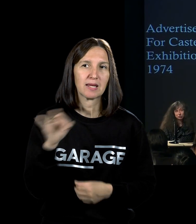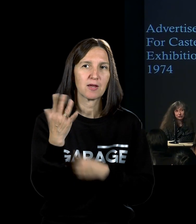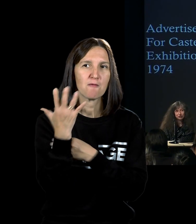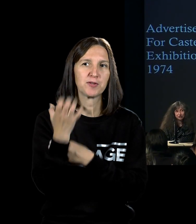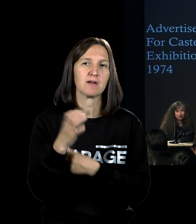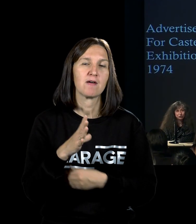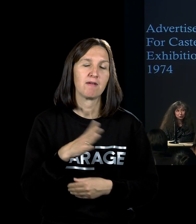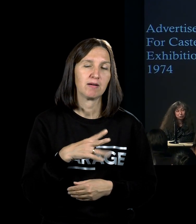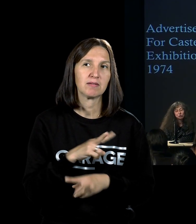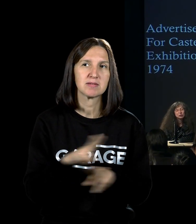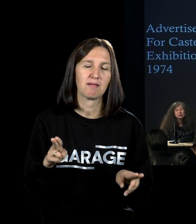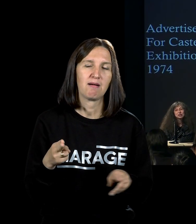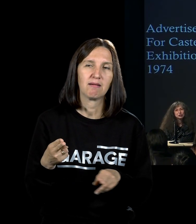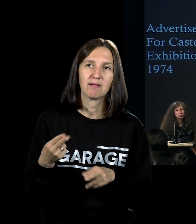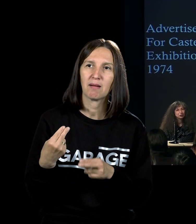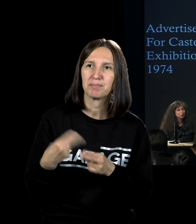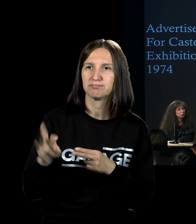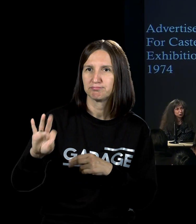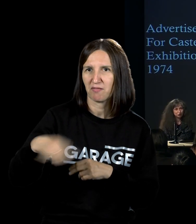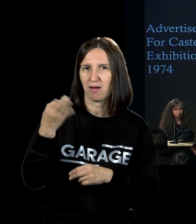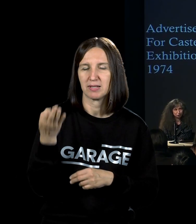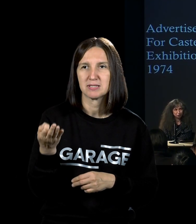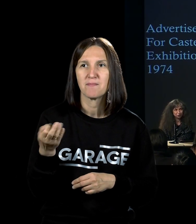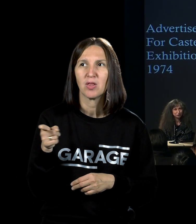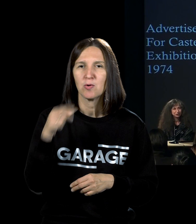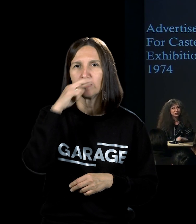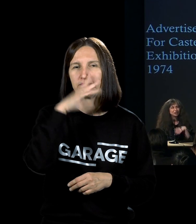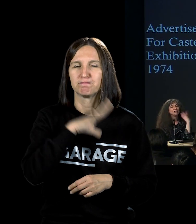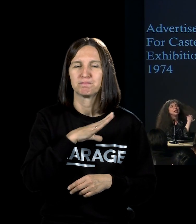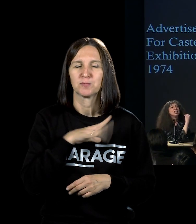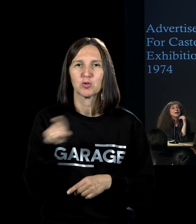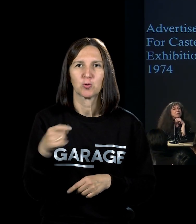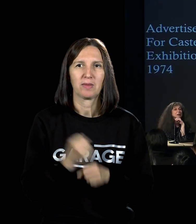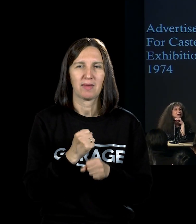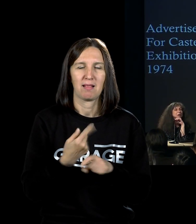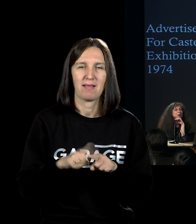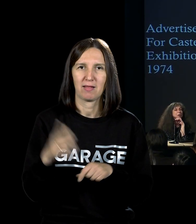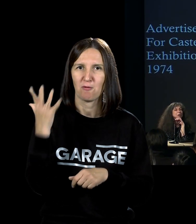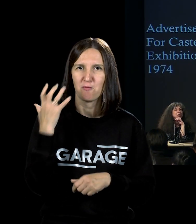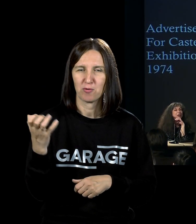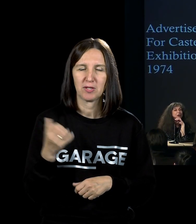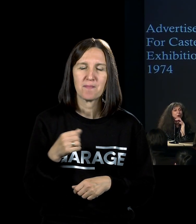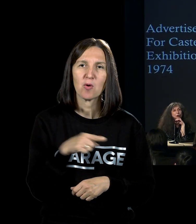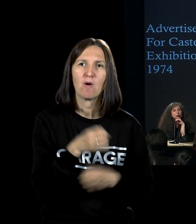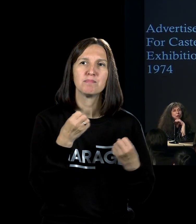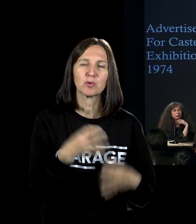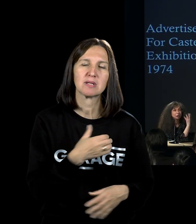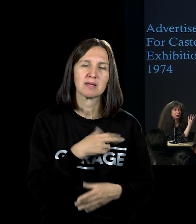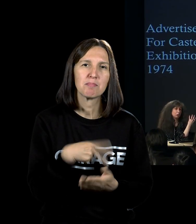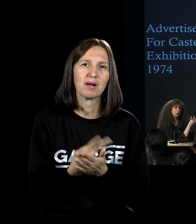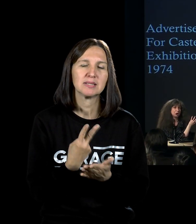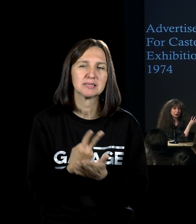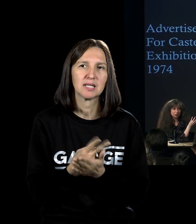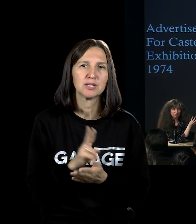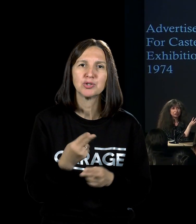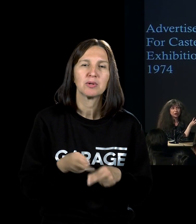Фотографируется в виде провокации, в виде шутки. При этом это единственная работа, о которой он жалеет, что он ее все-таки сделал. Чтобы показать еще, что такое вот